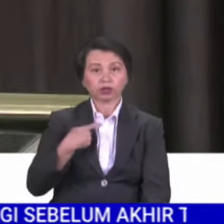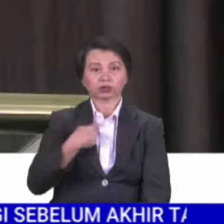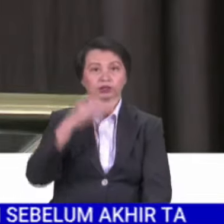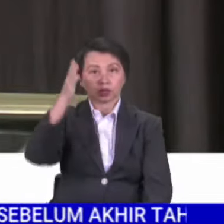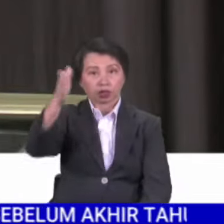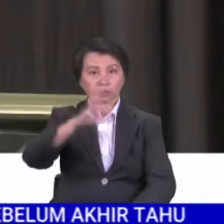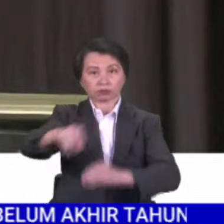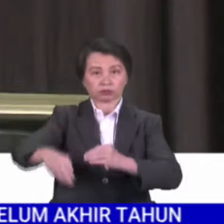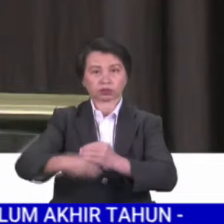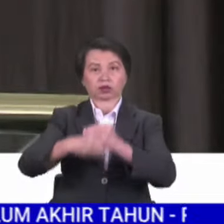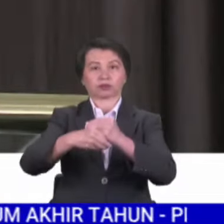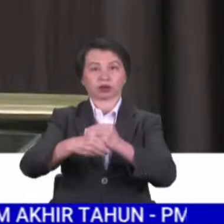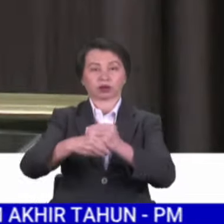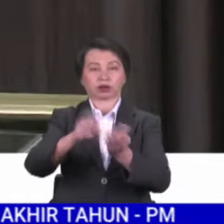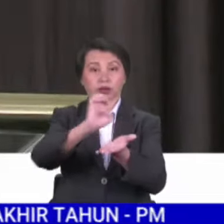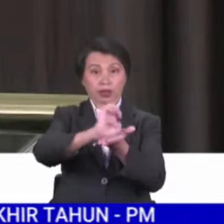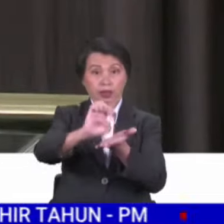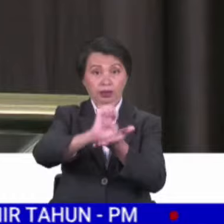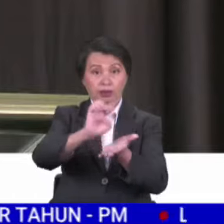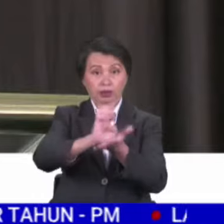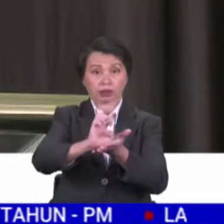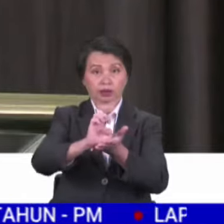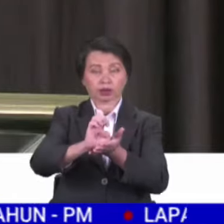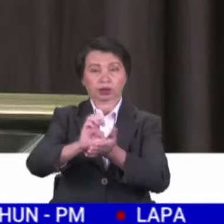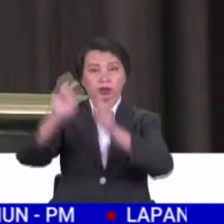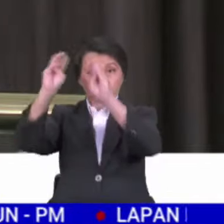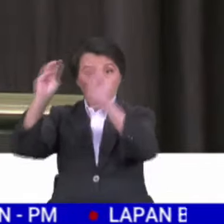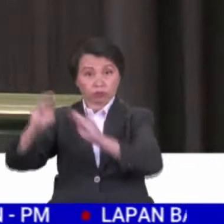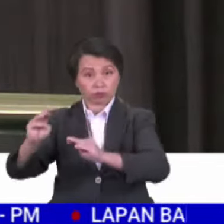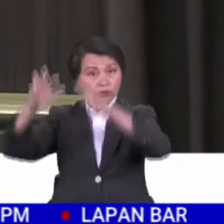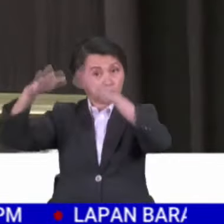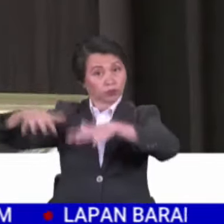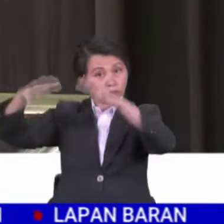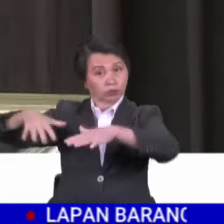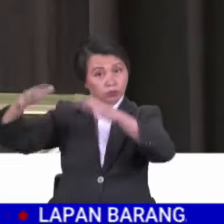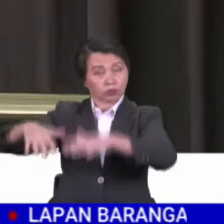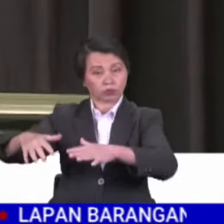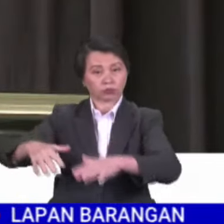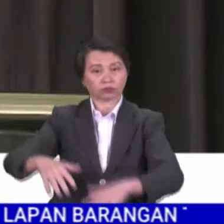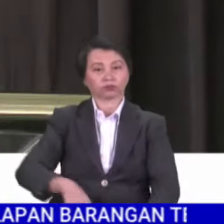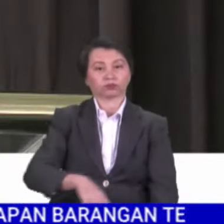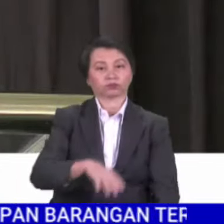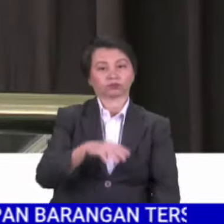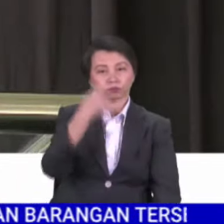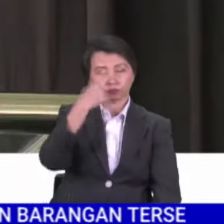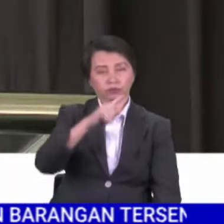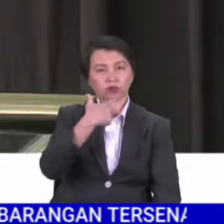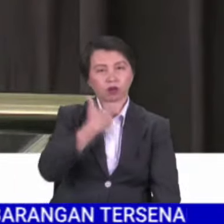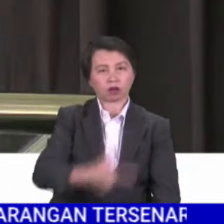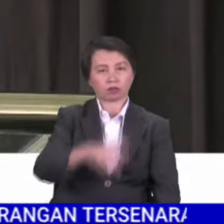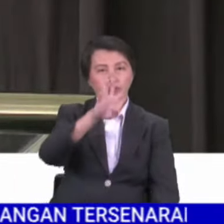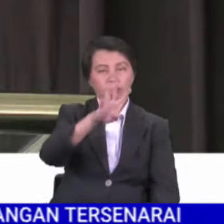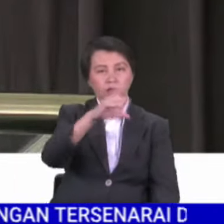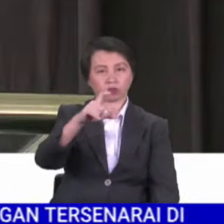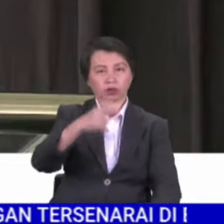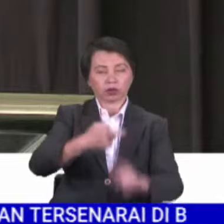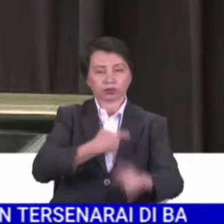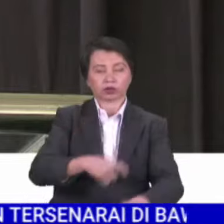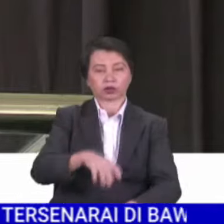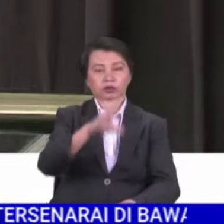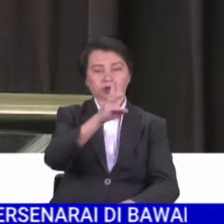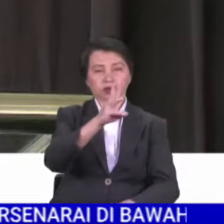tambahkan allowance musim tengkujuh 200 sebulan selama 4 bulan daripada 600